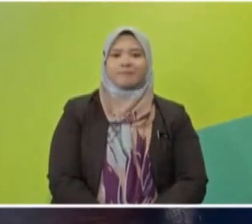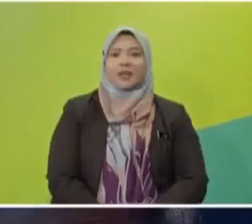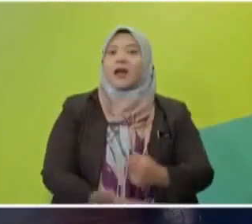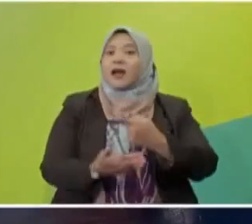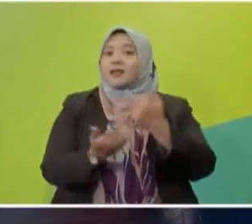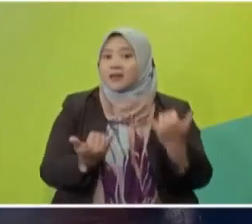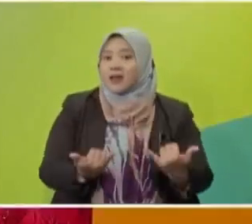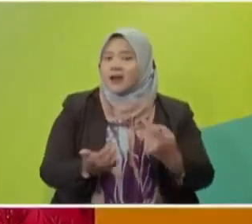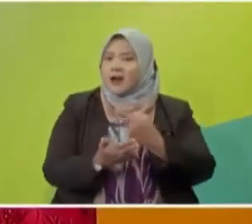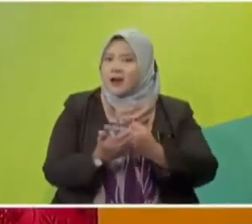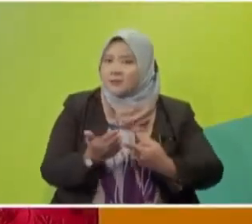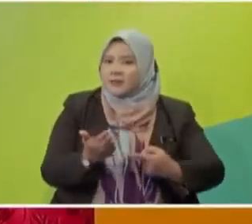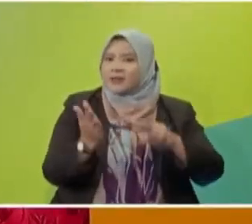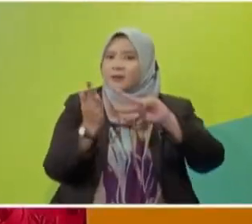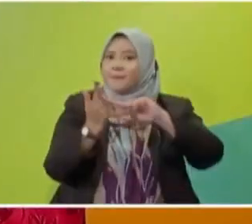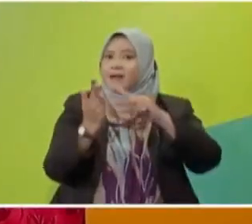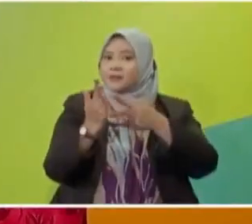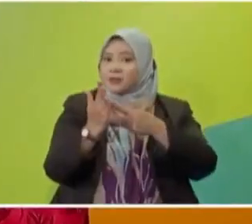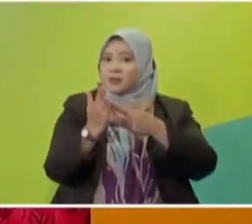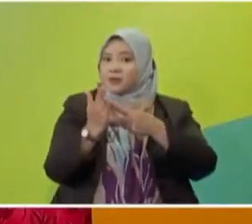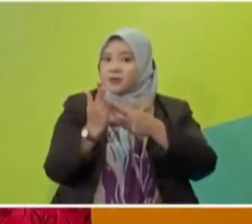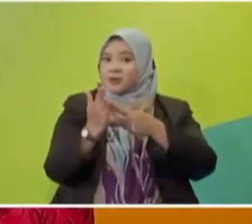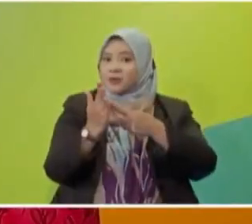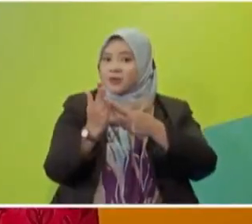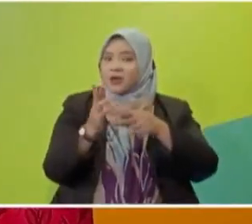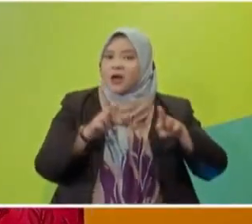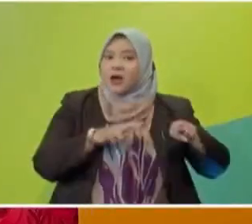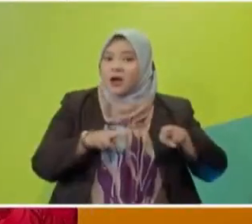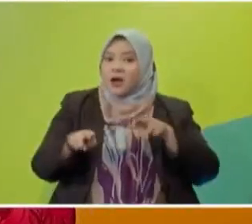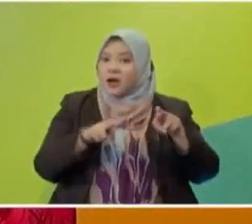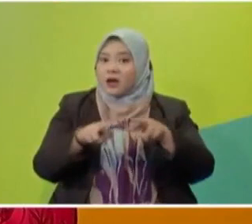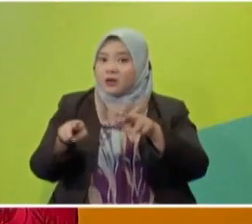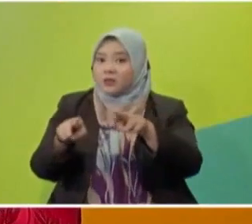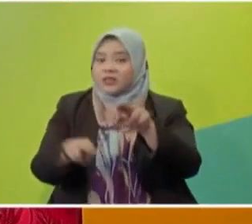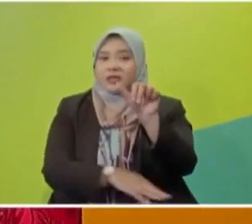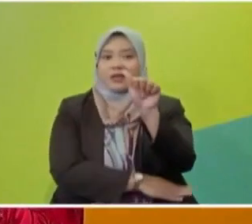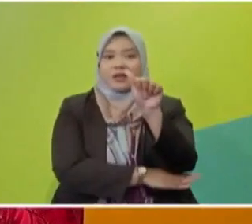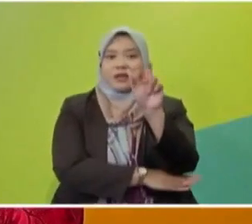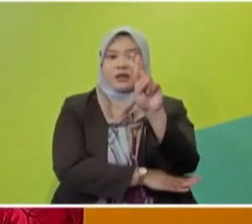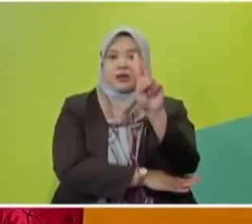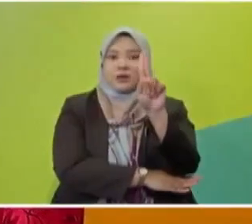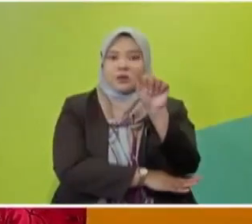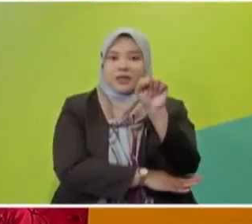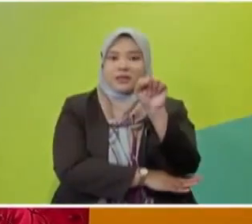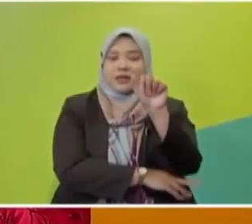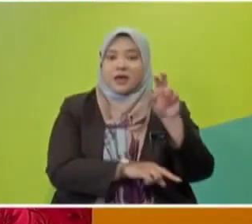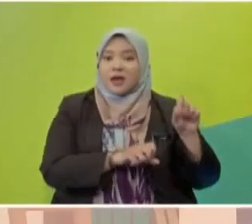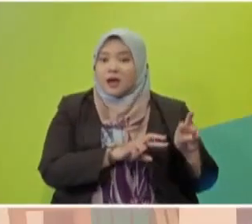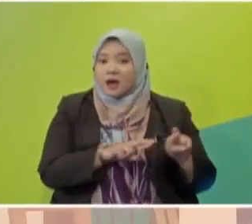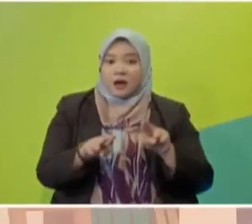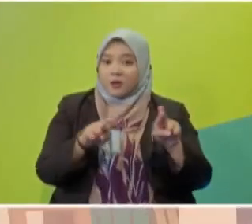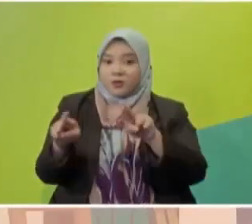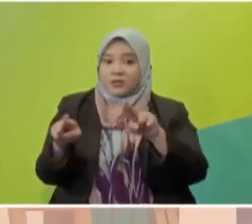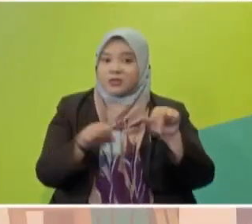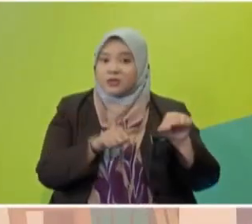Apa maksud arus sungai? Cik, tengok kumpulan mana yang mula dulu. Irdina